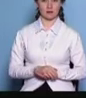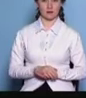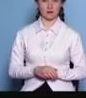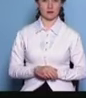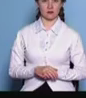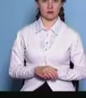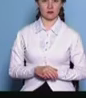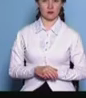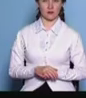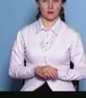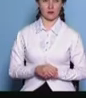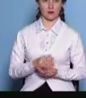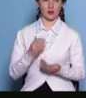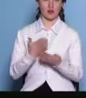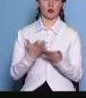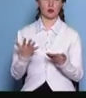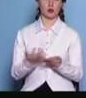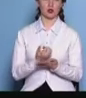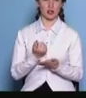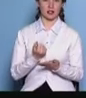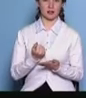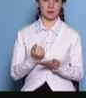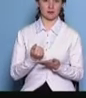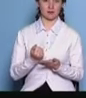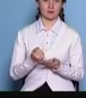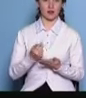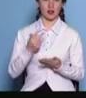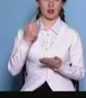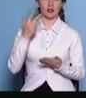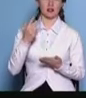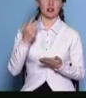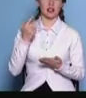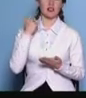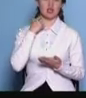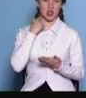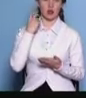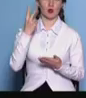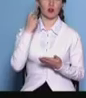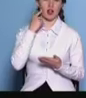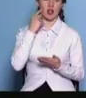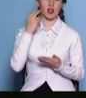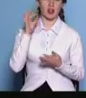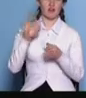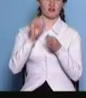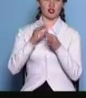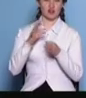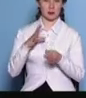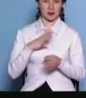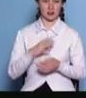У меня, получается, 2 осколка прилетели в щеку и 3 в шею. Здесь 2 шва наложили в шею и 2 в